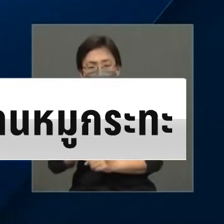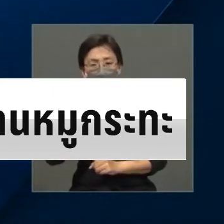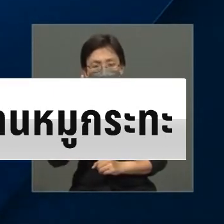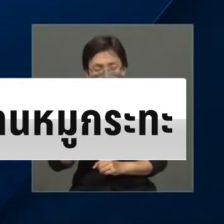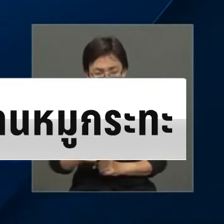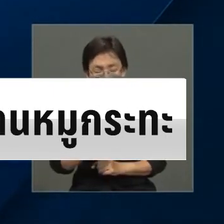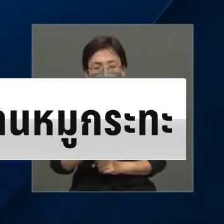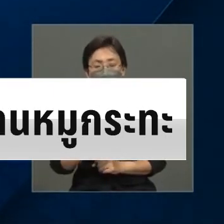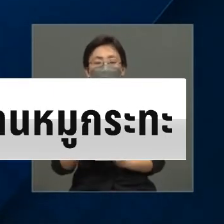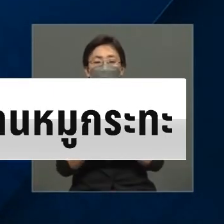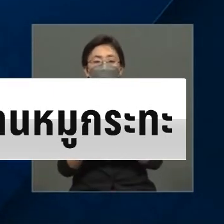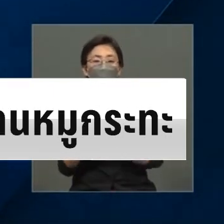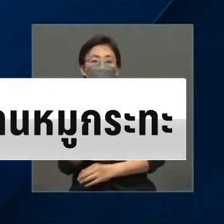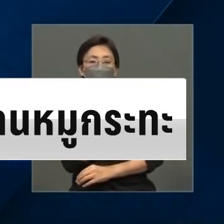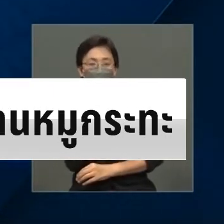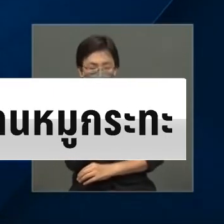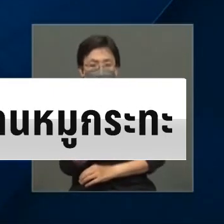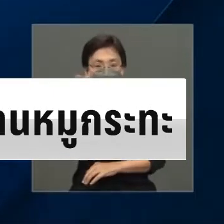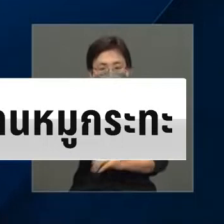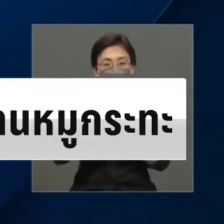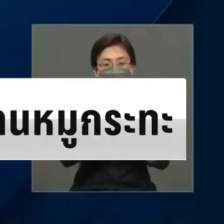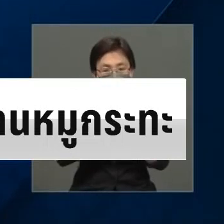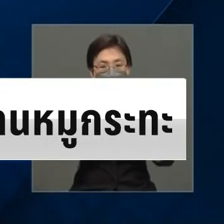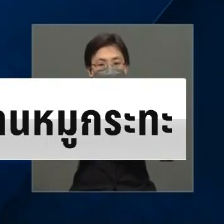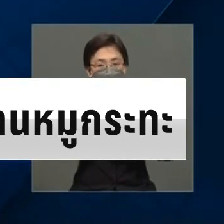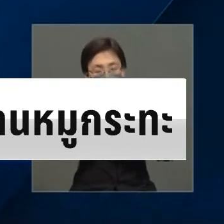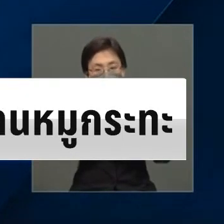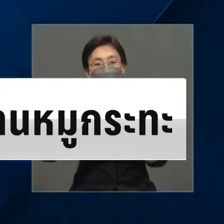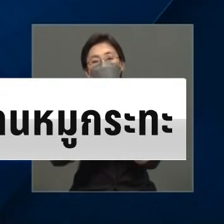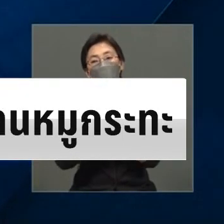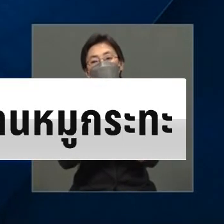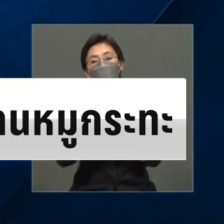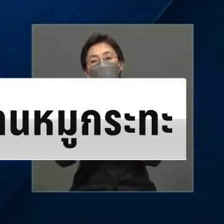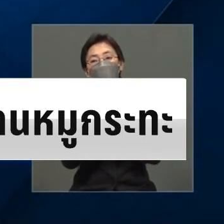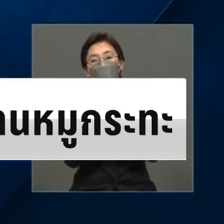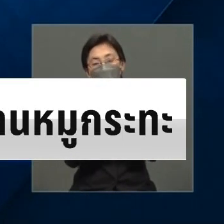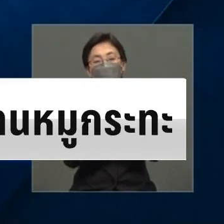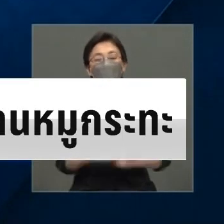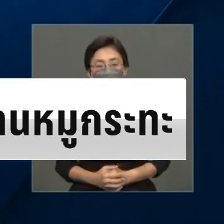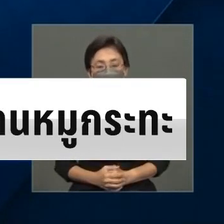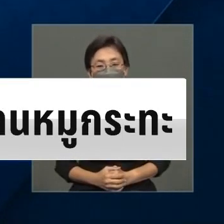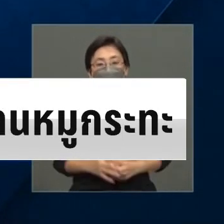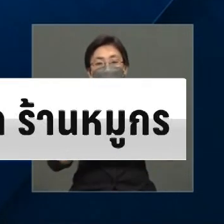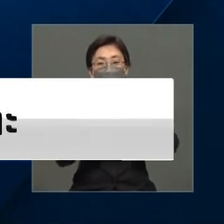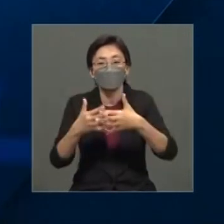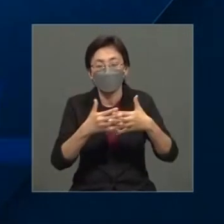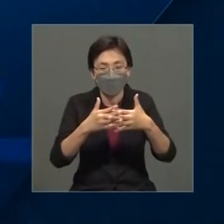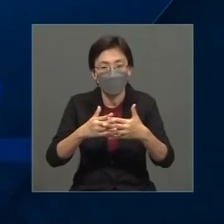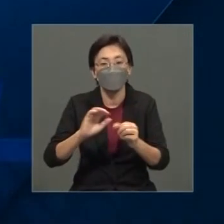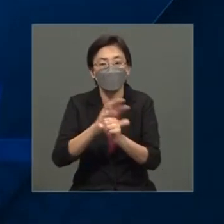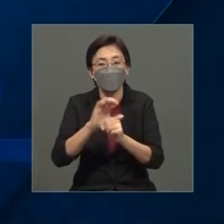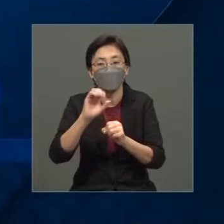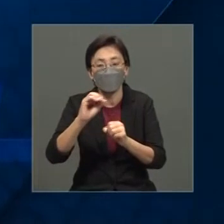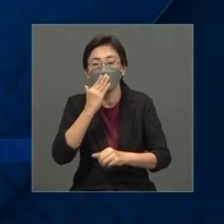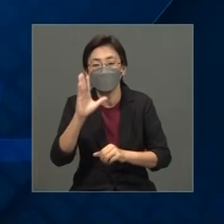คนจะต้องไปรับการฉีดวัคซีนให้ครบโดสนะคะสำหรับจะให้จริงสุวะดียังพูดถึงสถานการณ์ทั่วโลกนะคะว่ามีการกระจาย